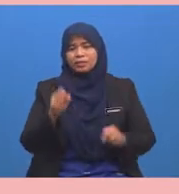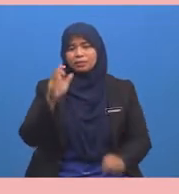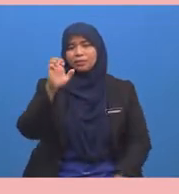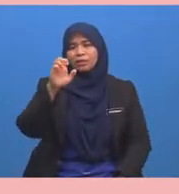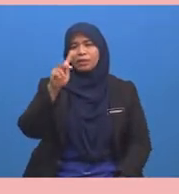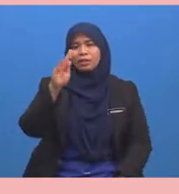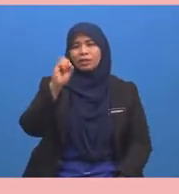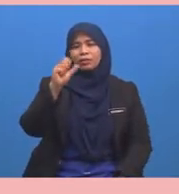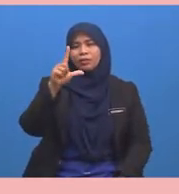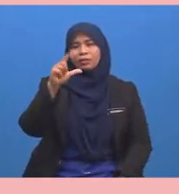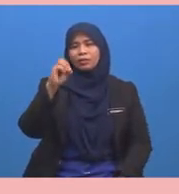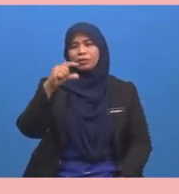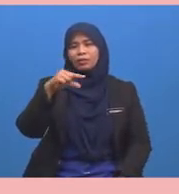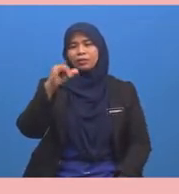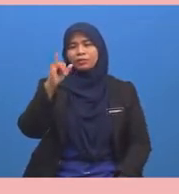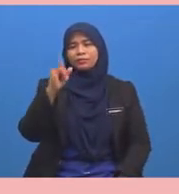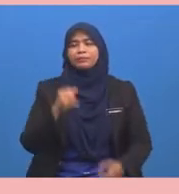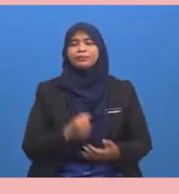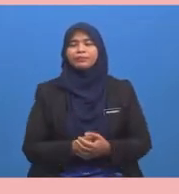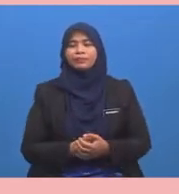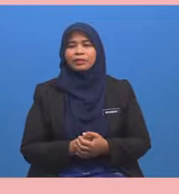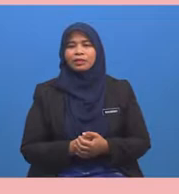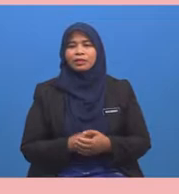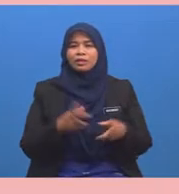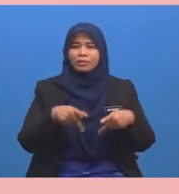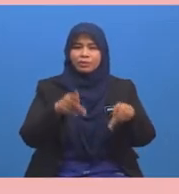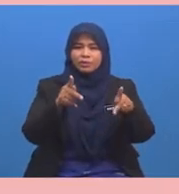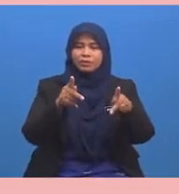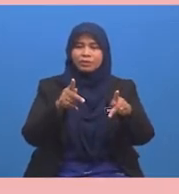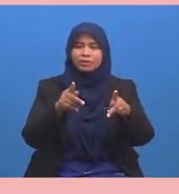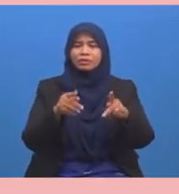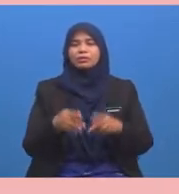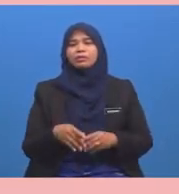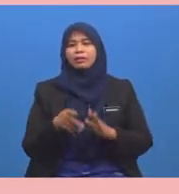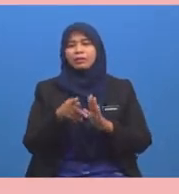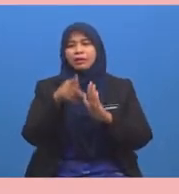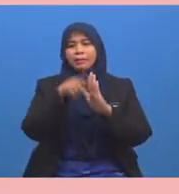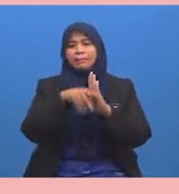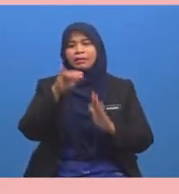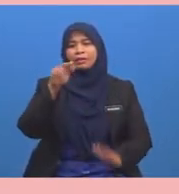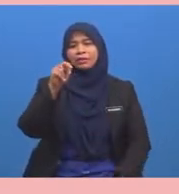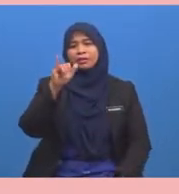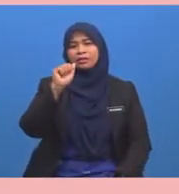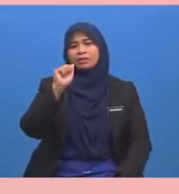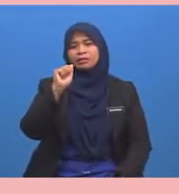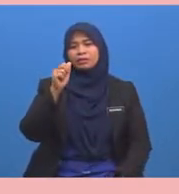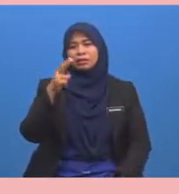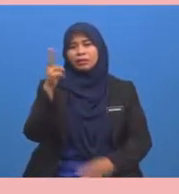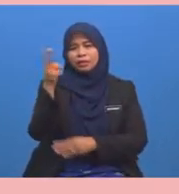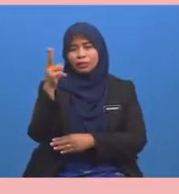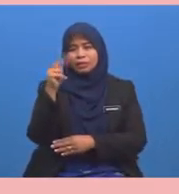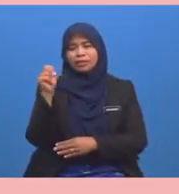ekologi atau biosfera. Proses penyautanan untuk tujuan pembalakan dan